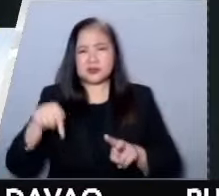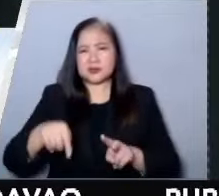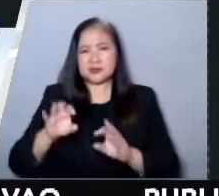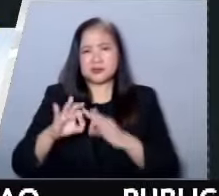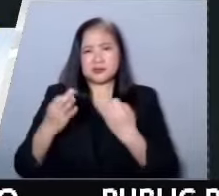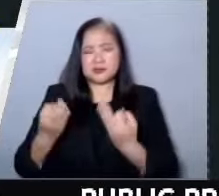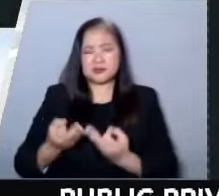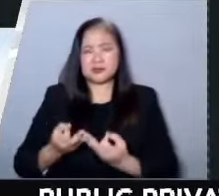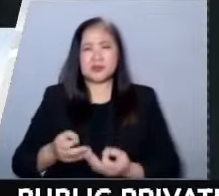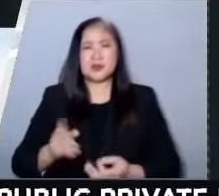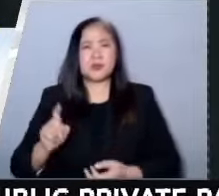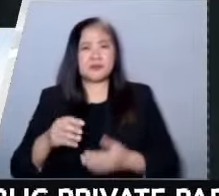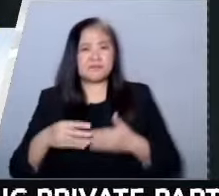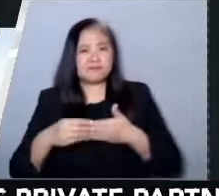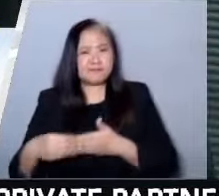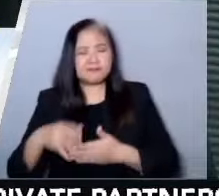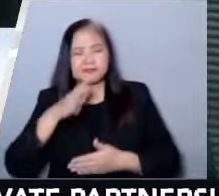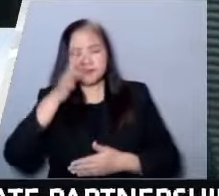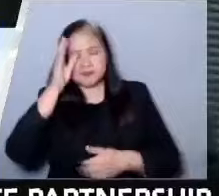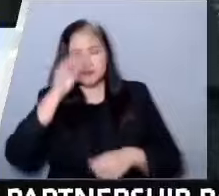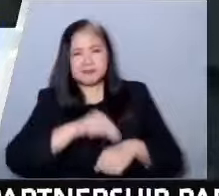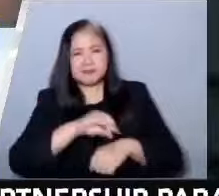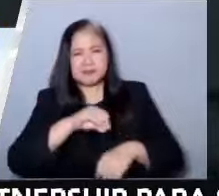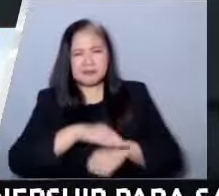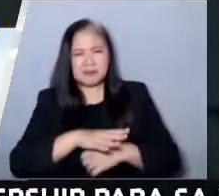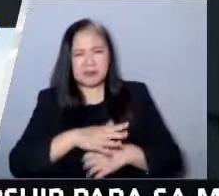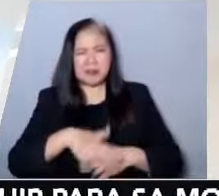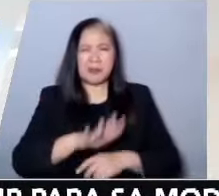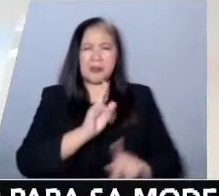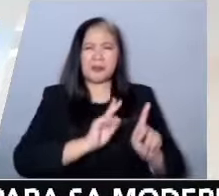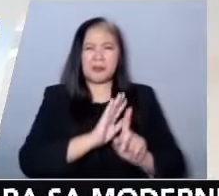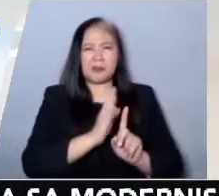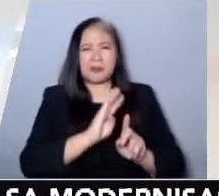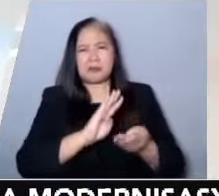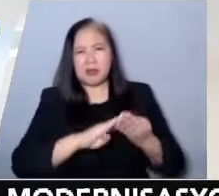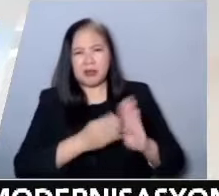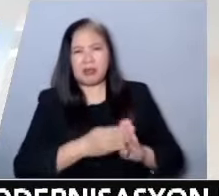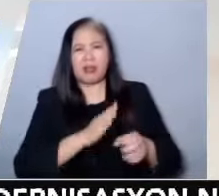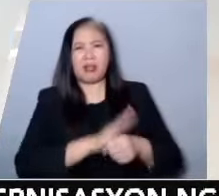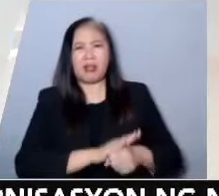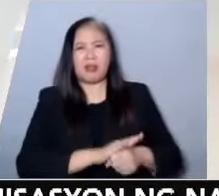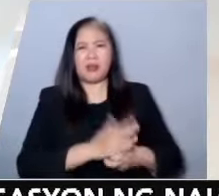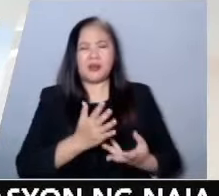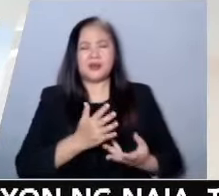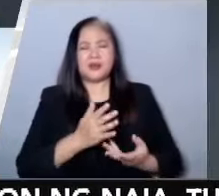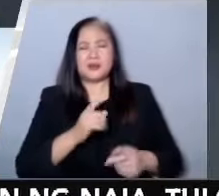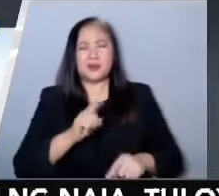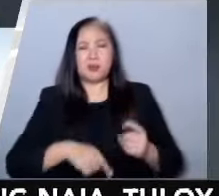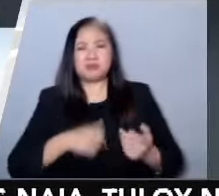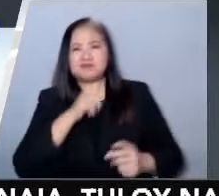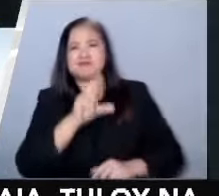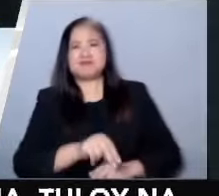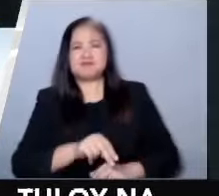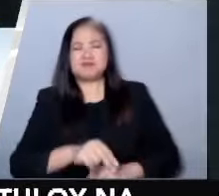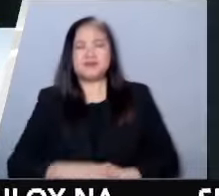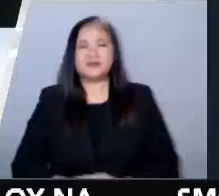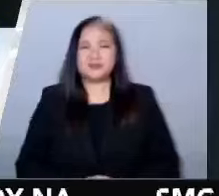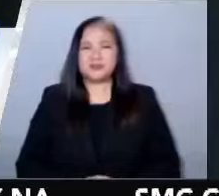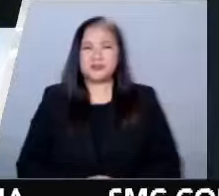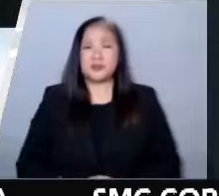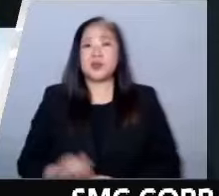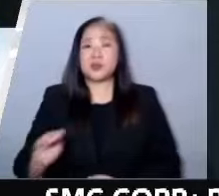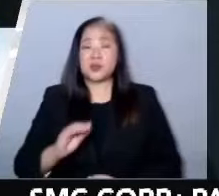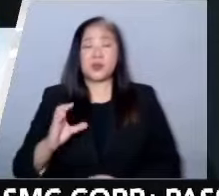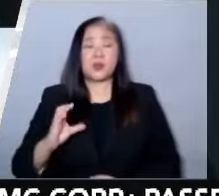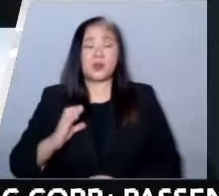guidance peer pressure your ability to say no kaya panawagan ang Commission on population and development we are calling on all